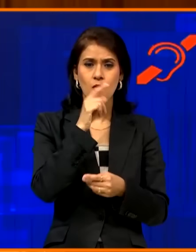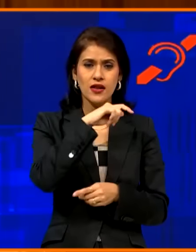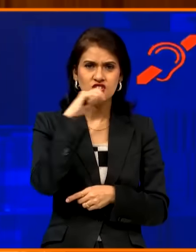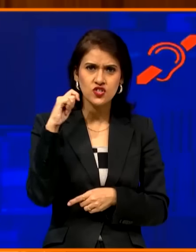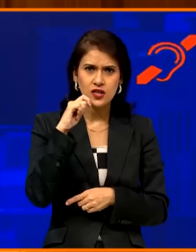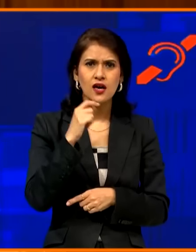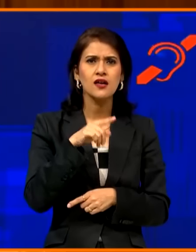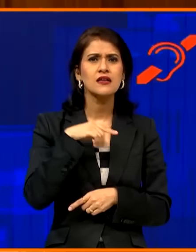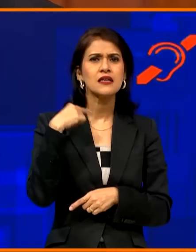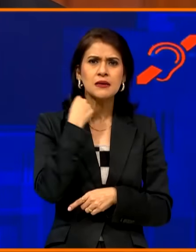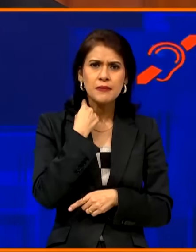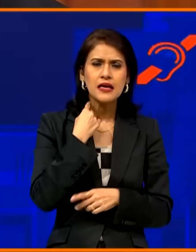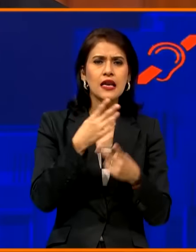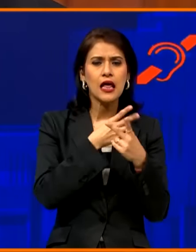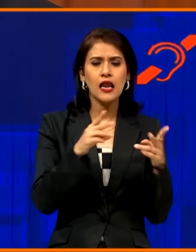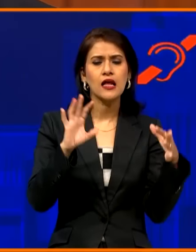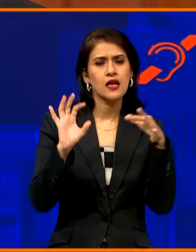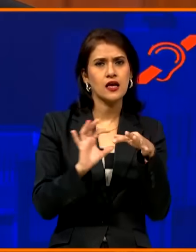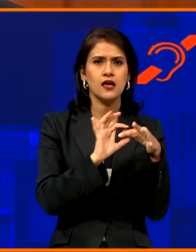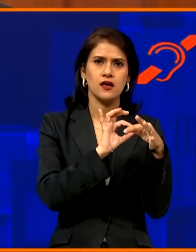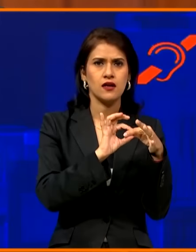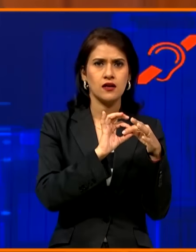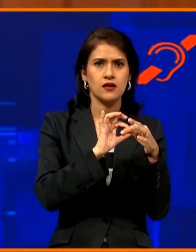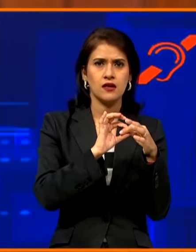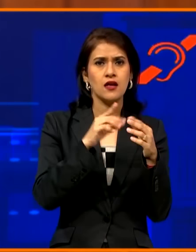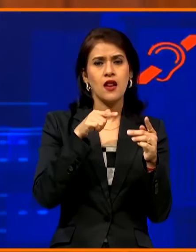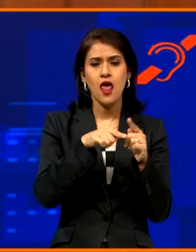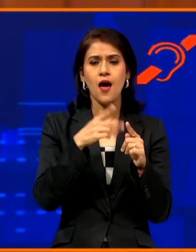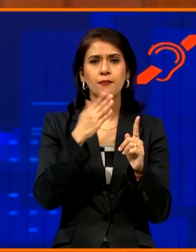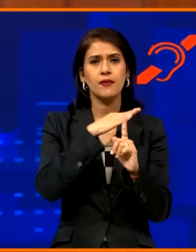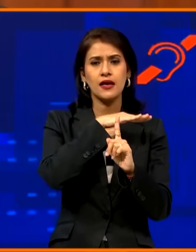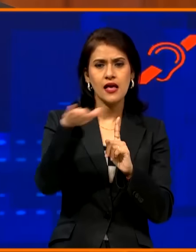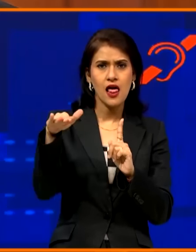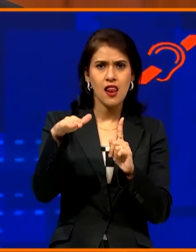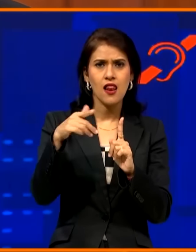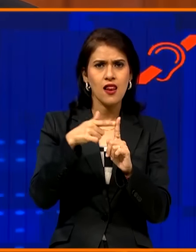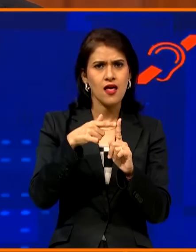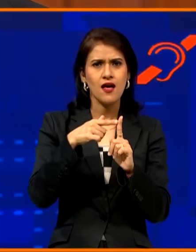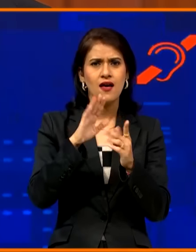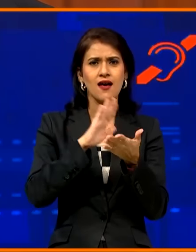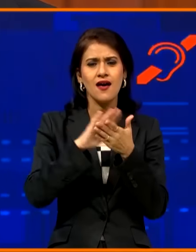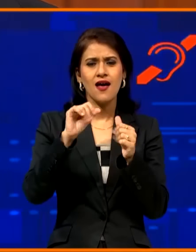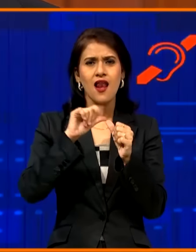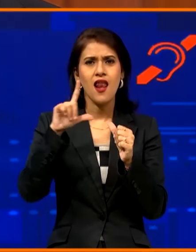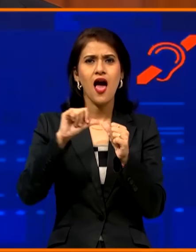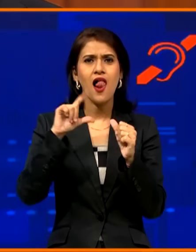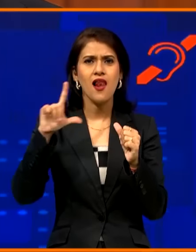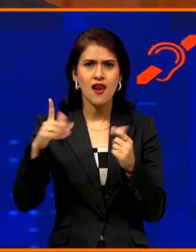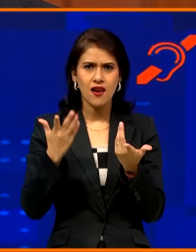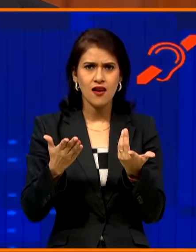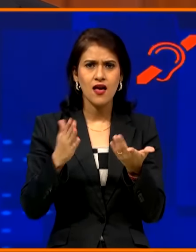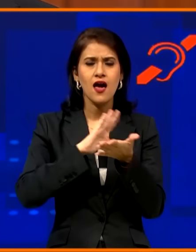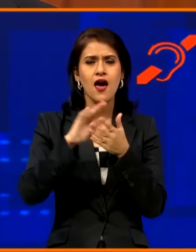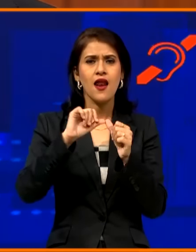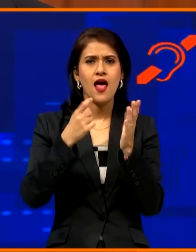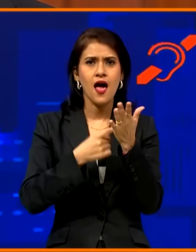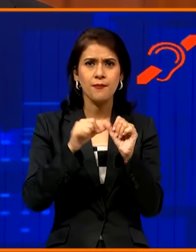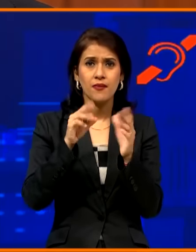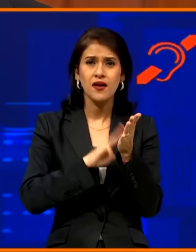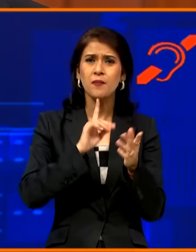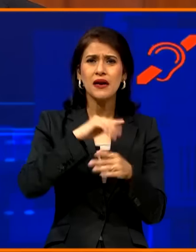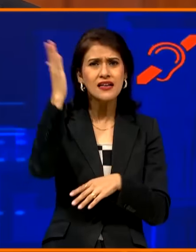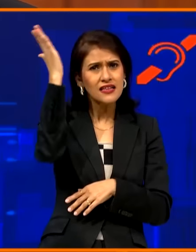तरह की चीज जिसके ऊपर तो आपको हलाल और हराम लिखा जा सकता है लेकिन टूथपेस्ट हा तेल